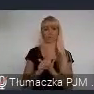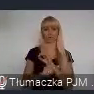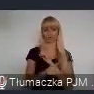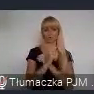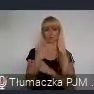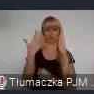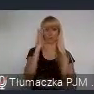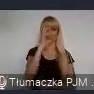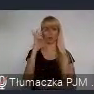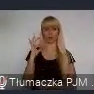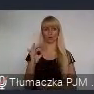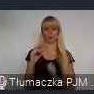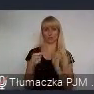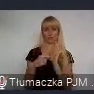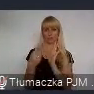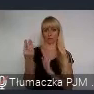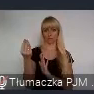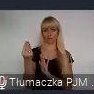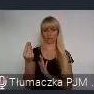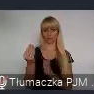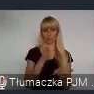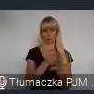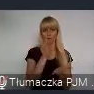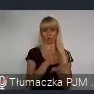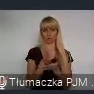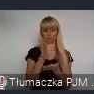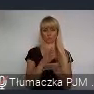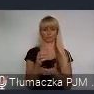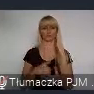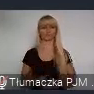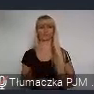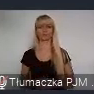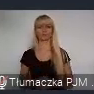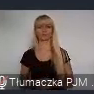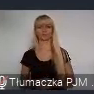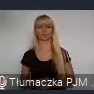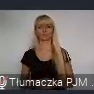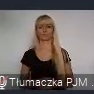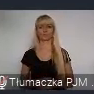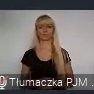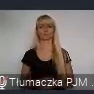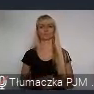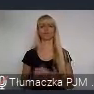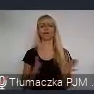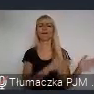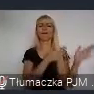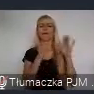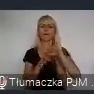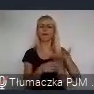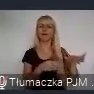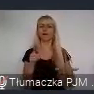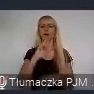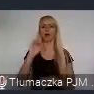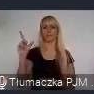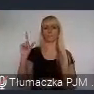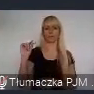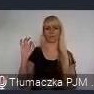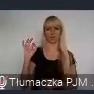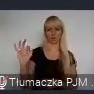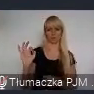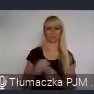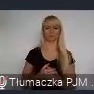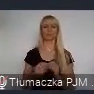niemal 500 000 euro. I teraz KPO, czyli Fundusz Odbudowy i Odporności, o tym już wcześniej była